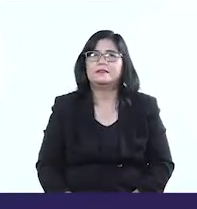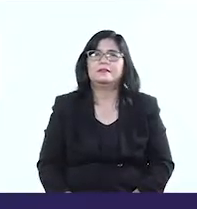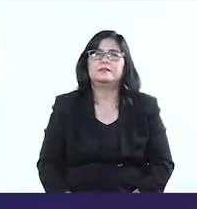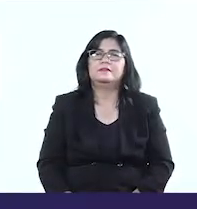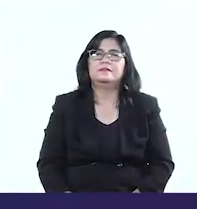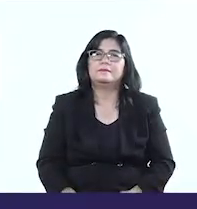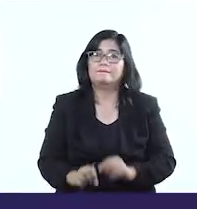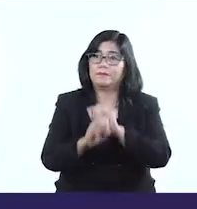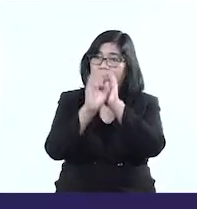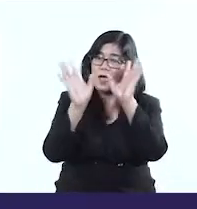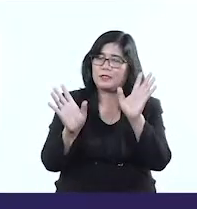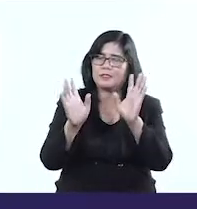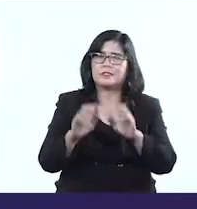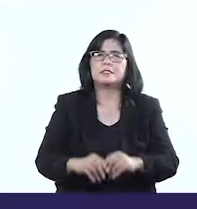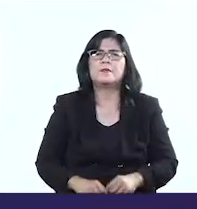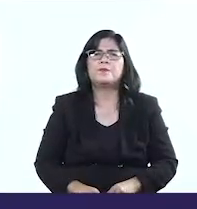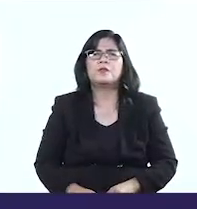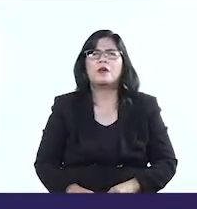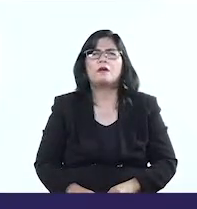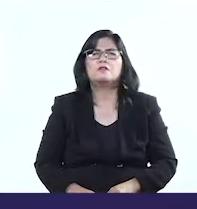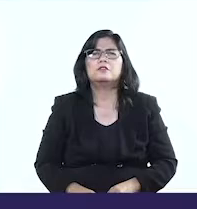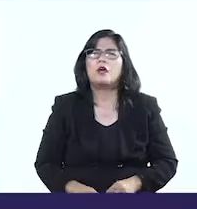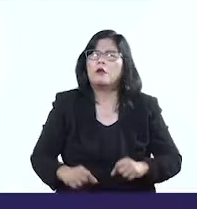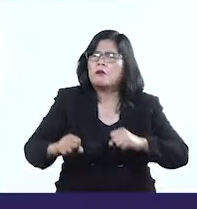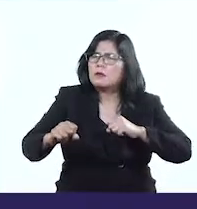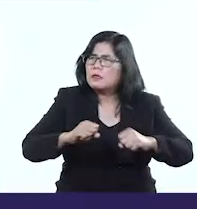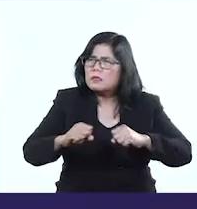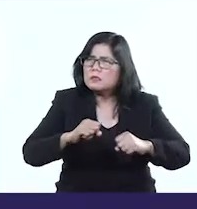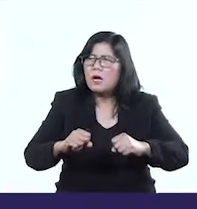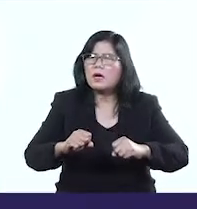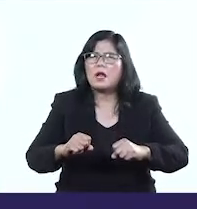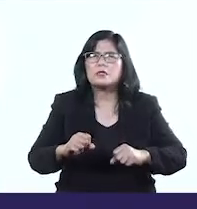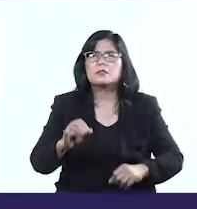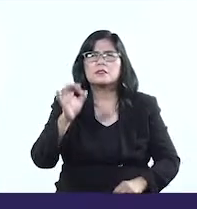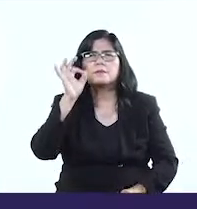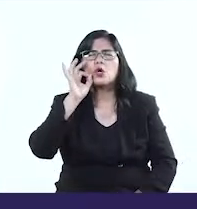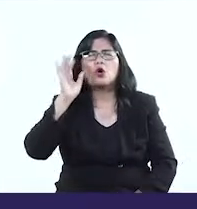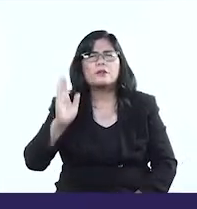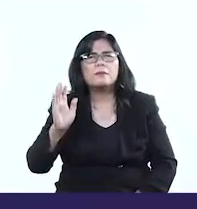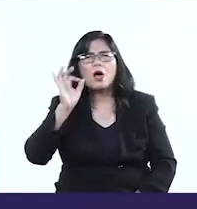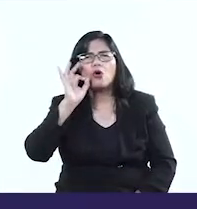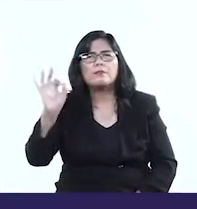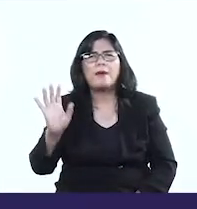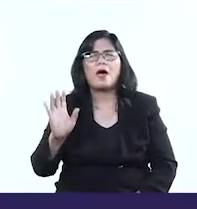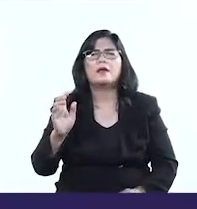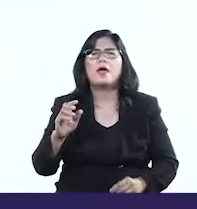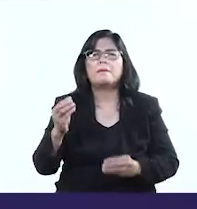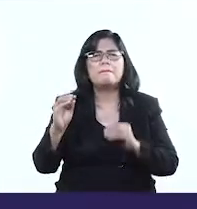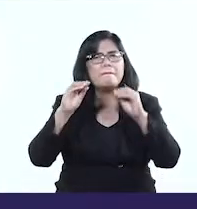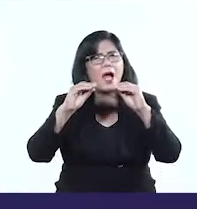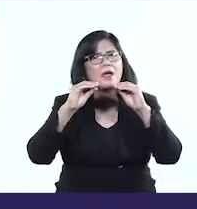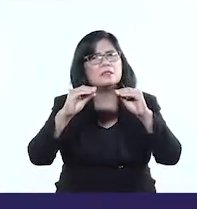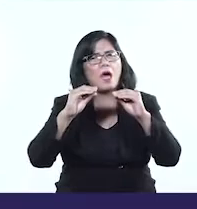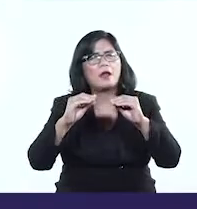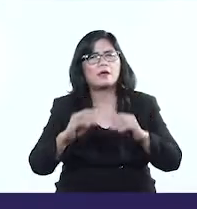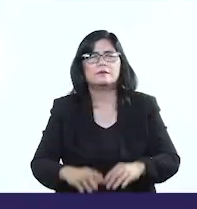terutama mereka yang direkam dengan jerih payah berkhotbah dan mengajar Hai selanjutnya